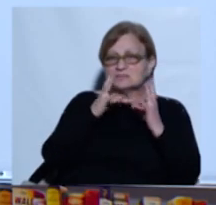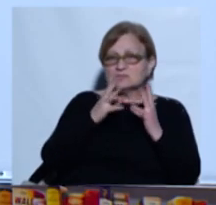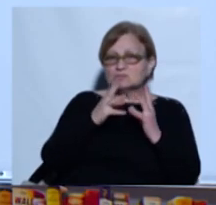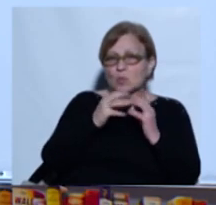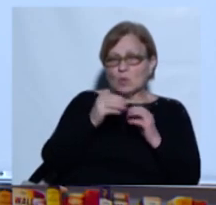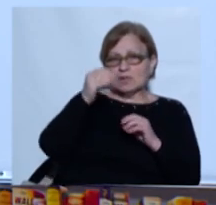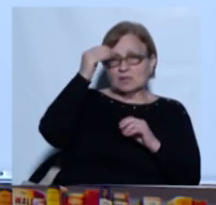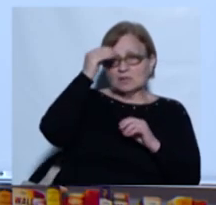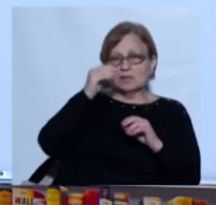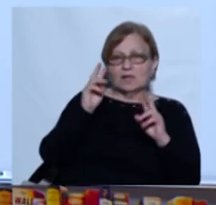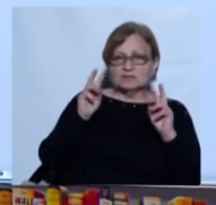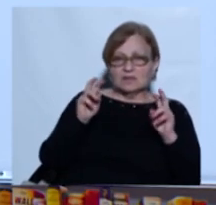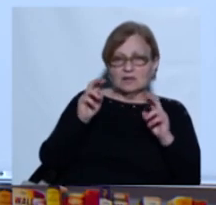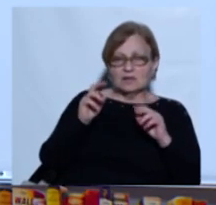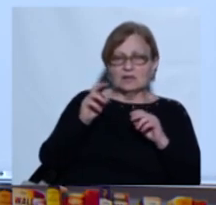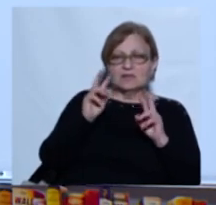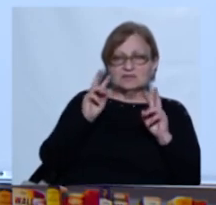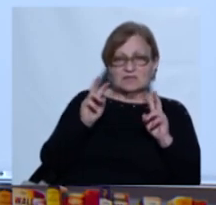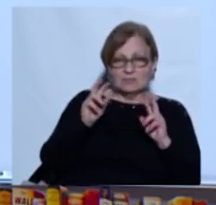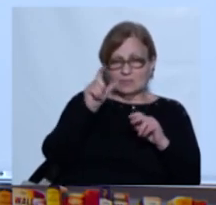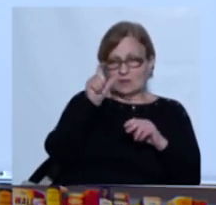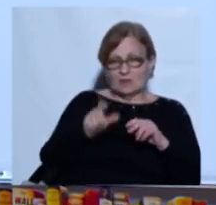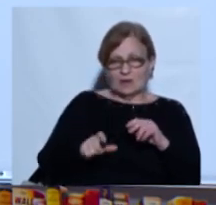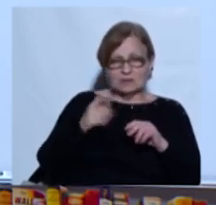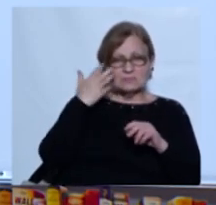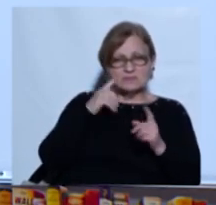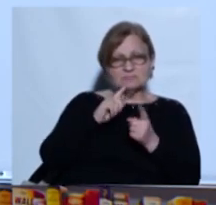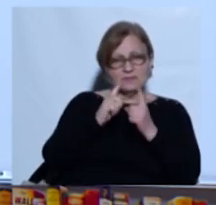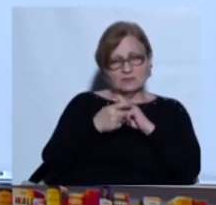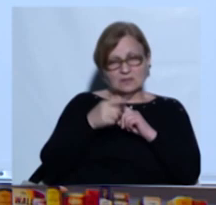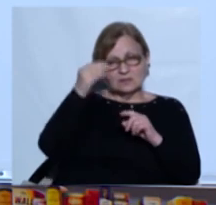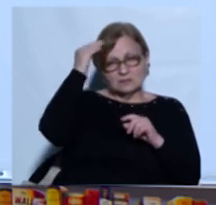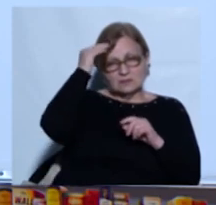ჩვენ ხო შევთანხმდით თემა და იდეა. თემა ეს არის ადამიანის ფერიცვალება,